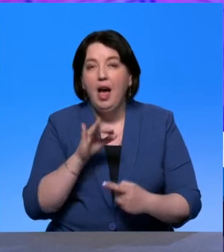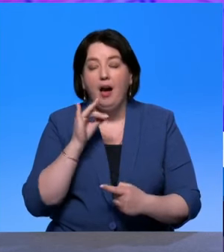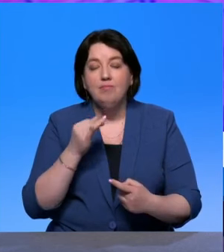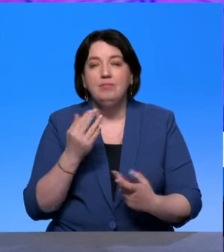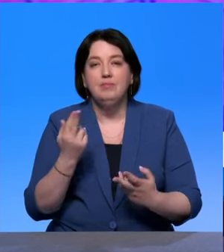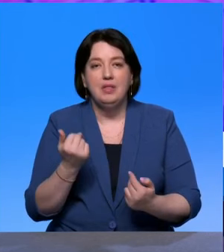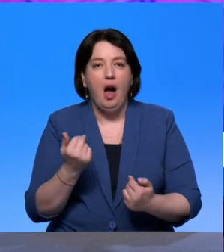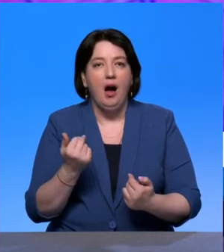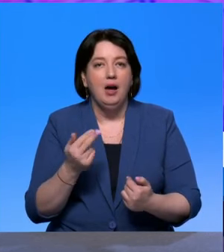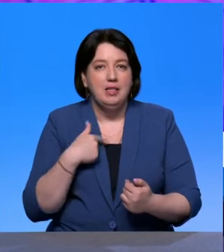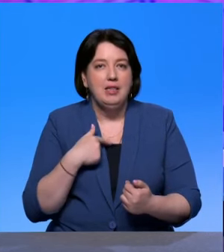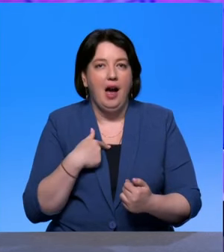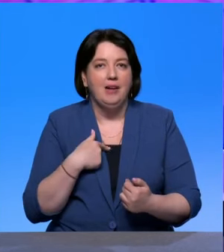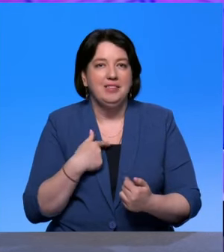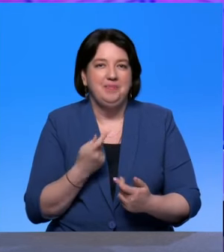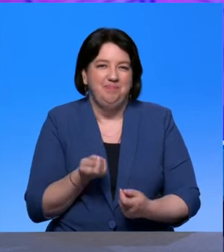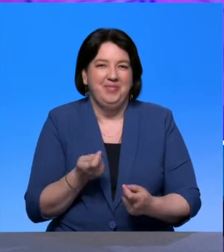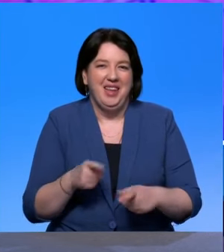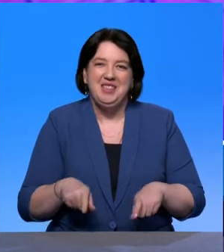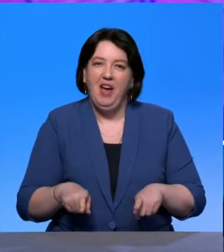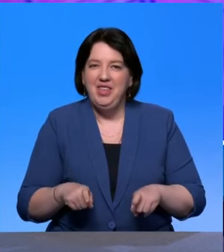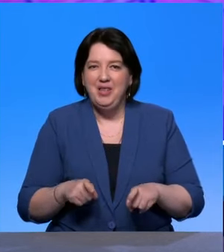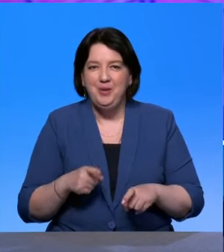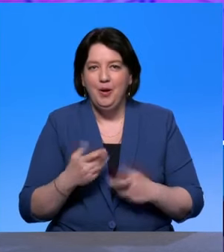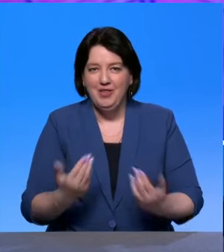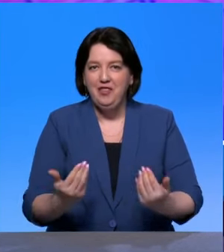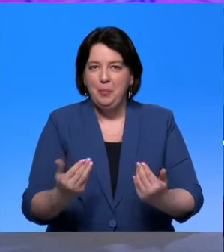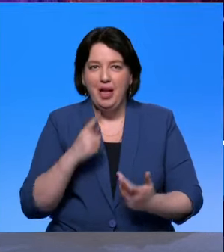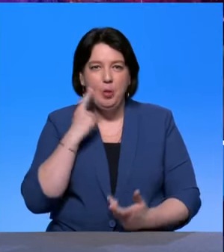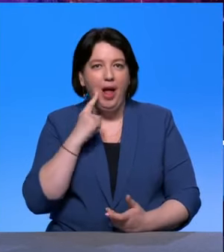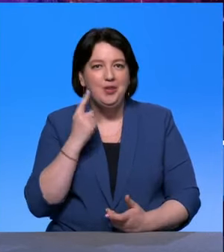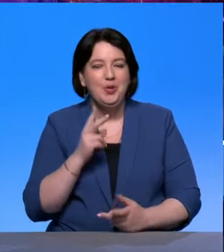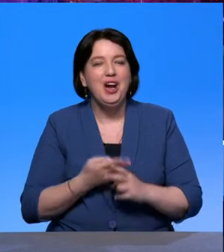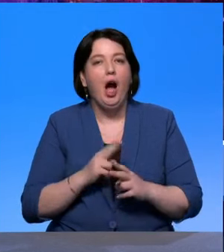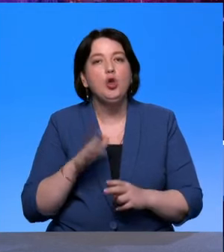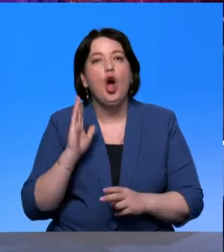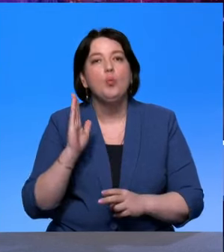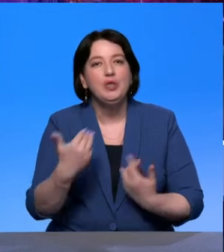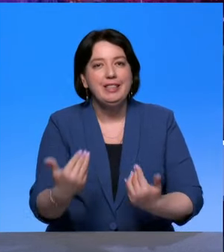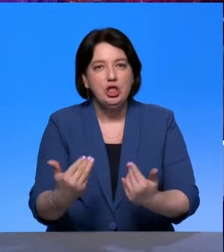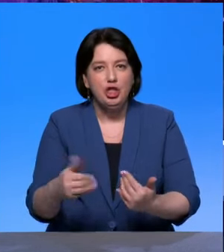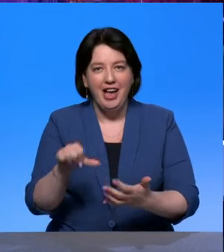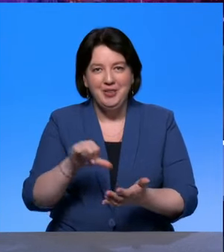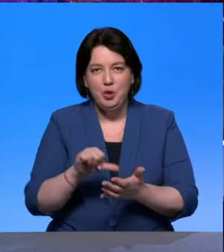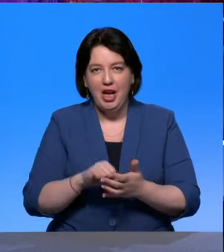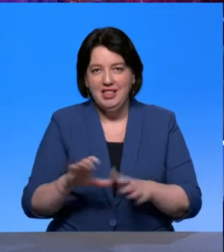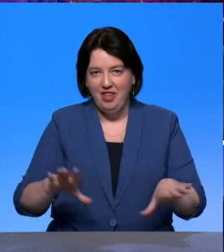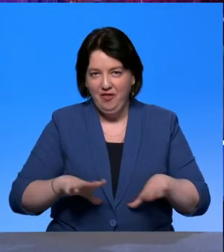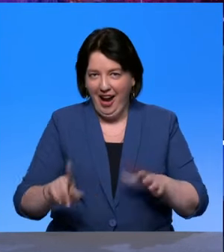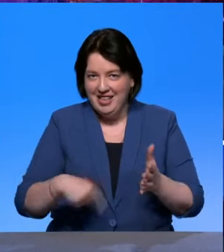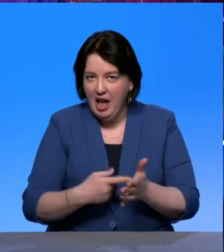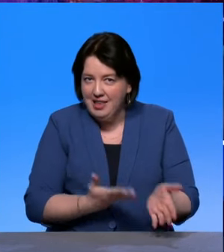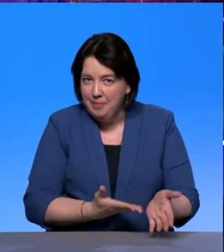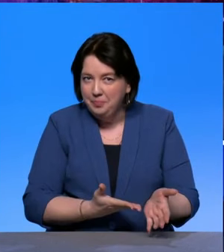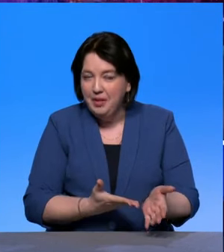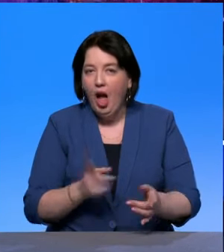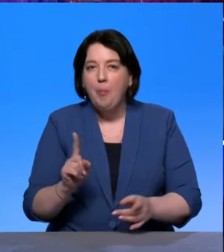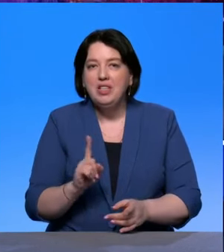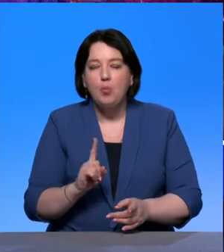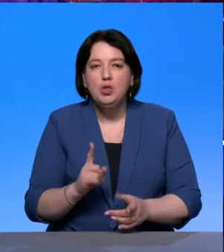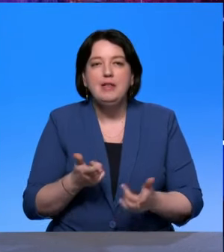знаете, я завидую вот нынешней молодежи, которая будет участвовать в Казани в этих соревнованиях, потому что,